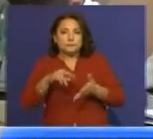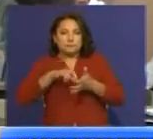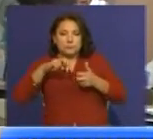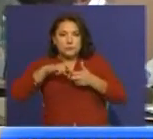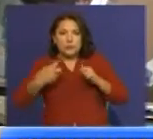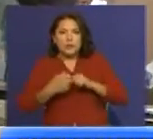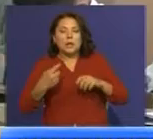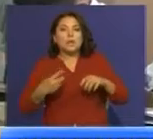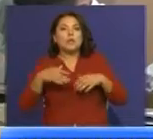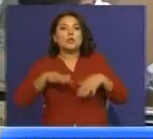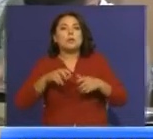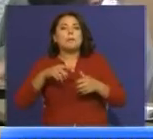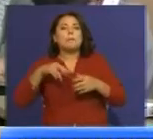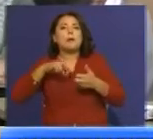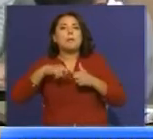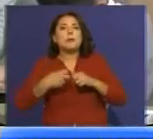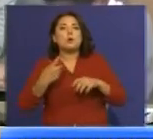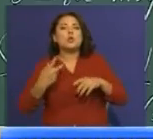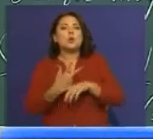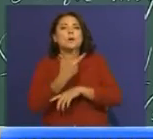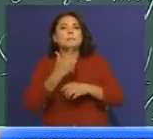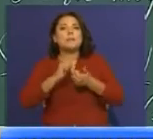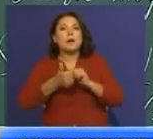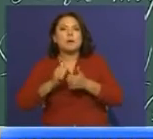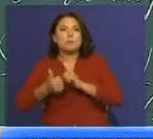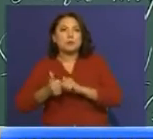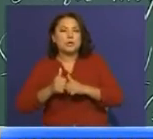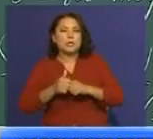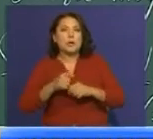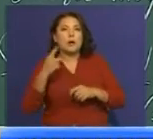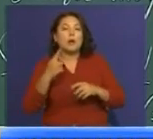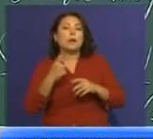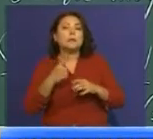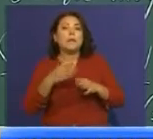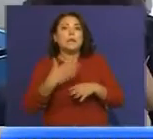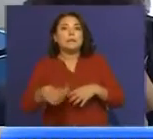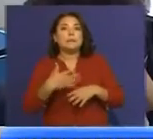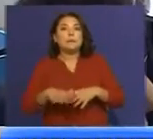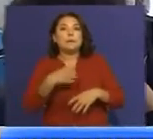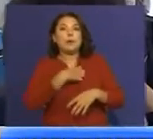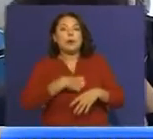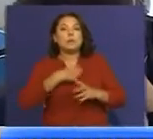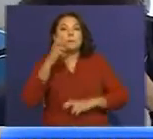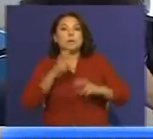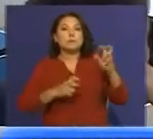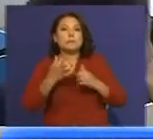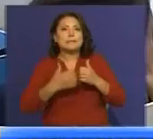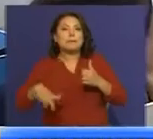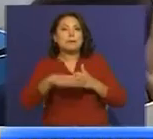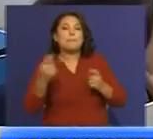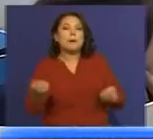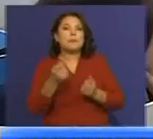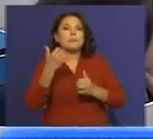проблему трехсменного обучения. Затронута и сфера ЖКХ и коммунальных услуг, кредитование приоритетных производственных секторов малого и